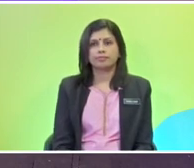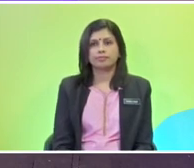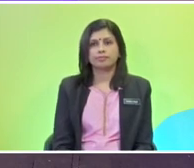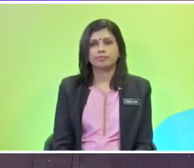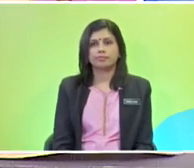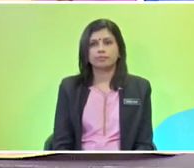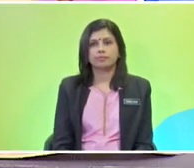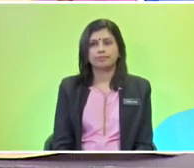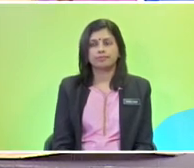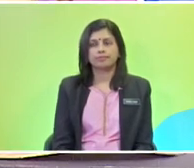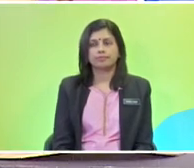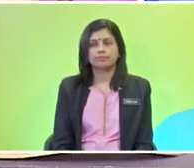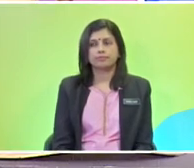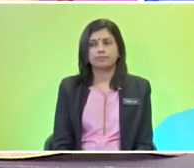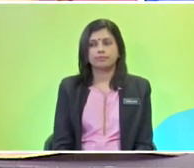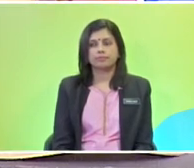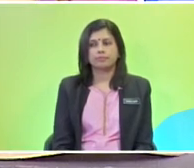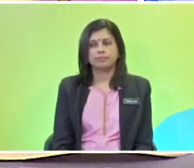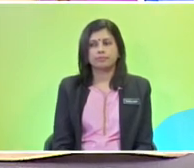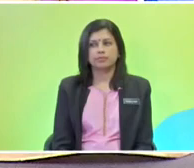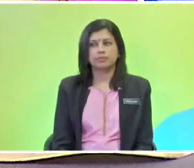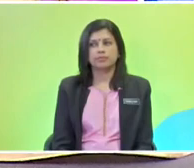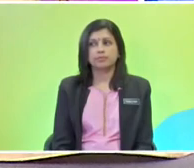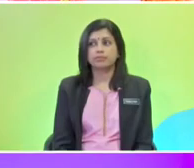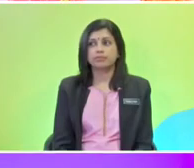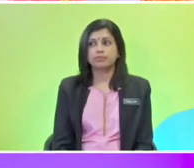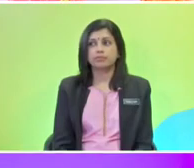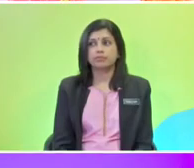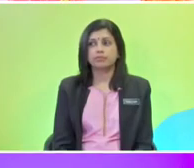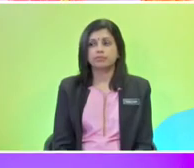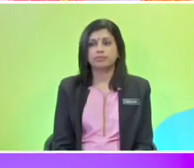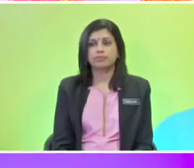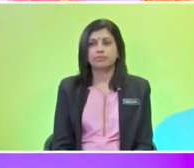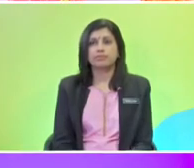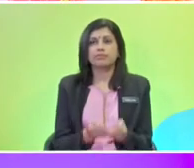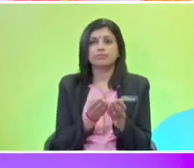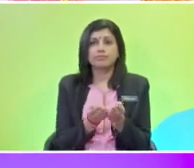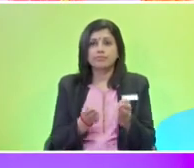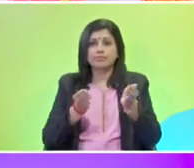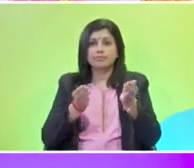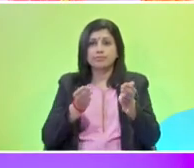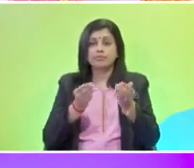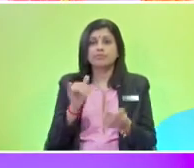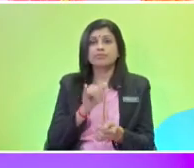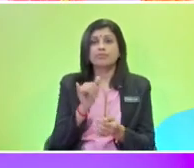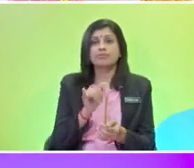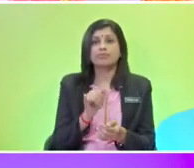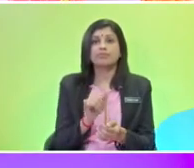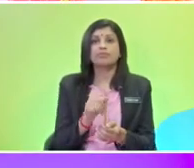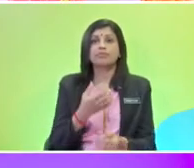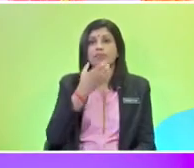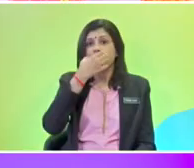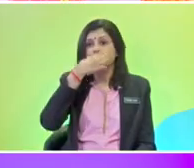Okay, letak ke dalam mangkuk. Masukkan dalam mangkuk, tengok. Mangkuk cikgu pun bentuk apa? Bentuk buah apple. Ya, bentuk buah